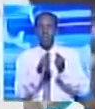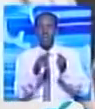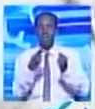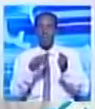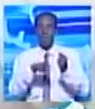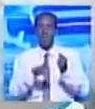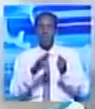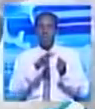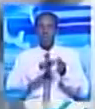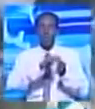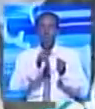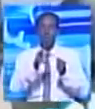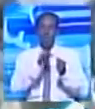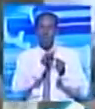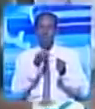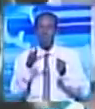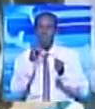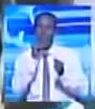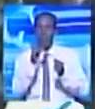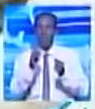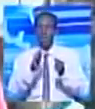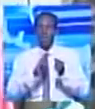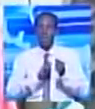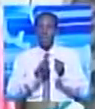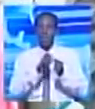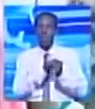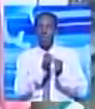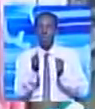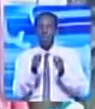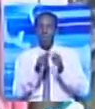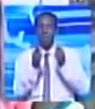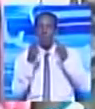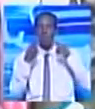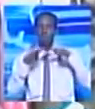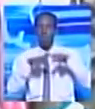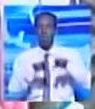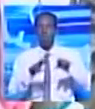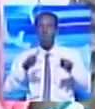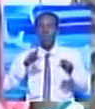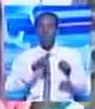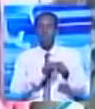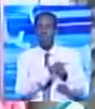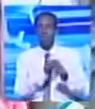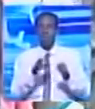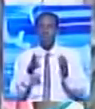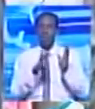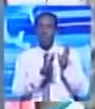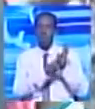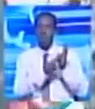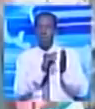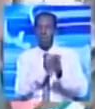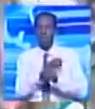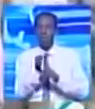lac Assal vers Tadjoura. Immédiatement, les gendarmes se transportent sur la route nationale numéro 9 afin d'appréhender